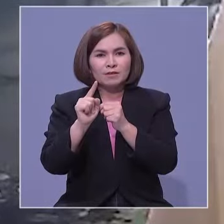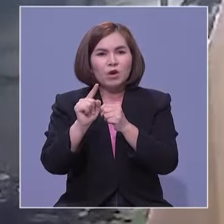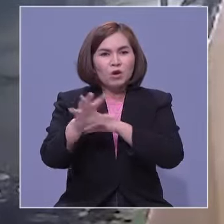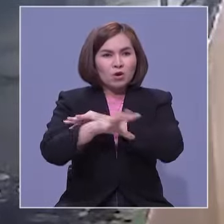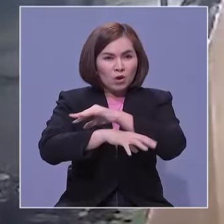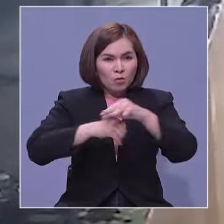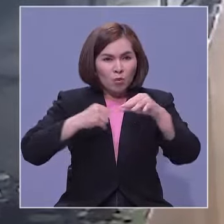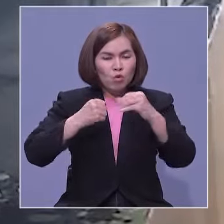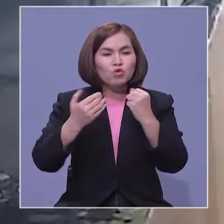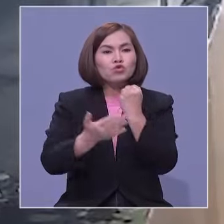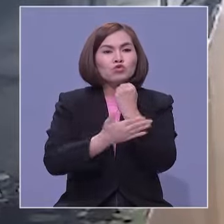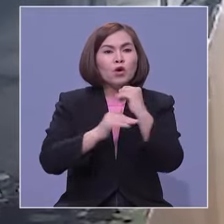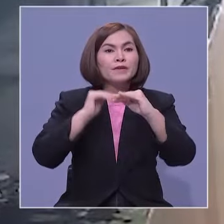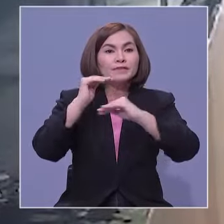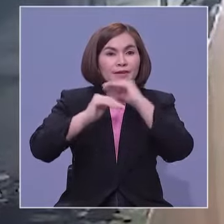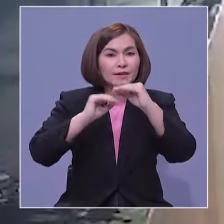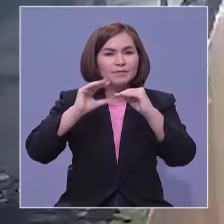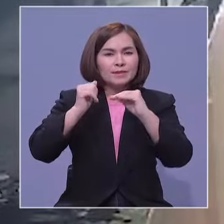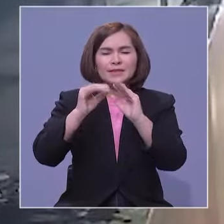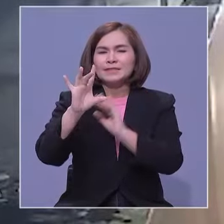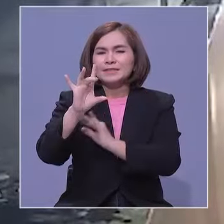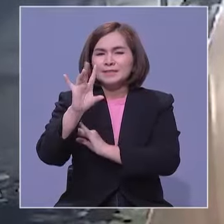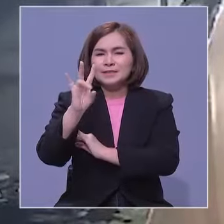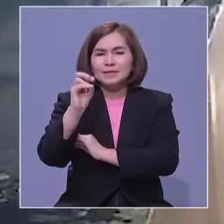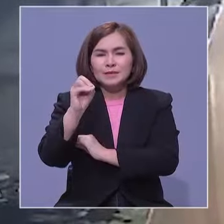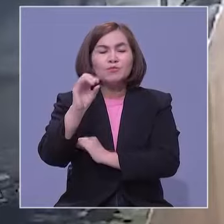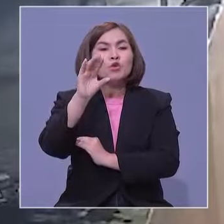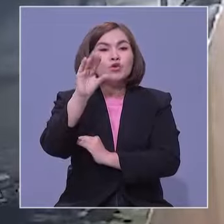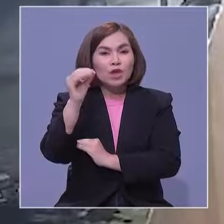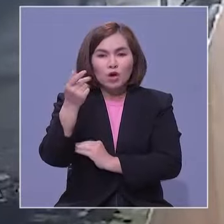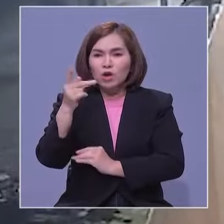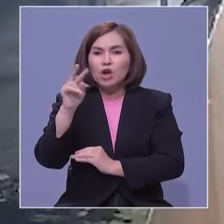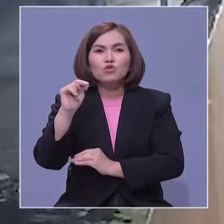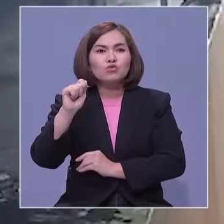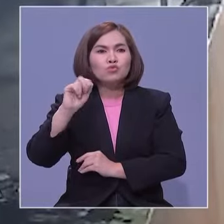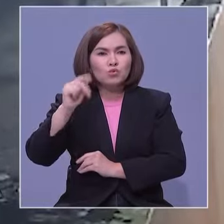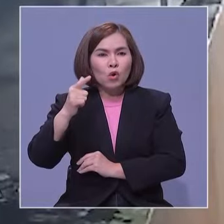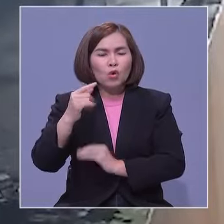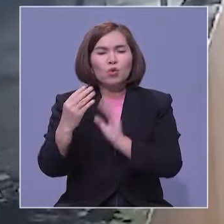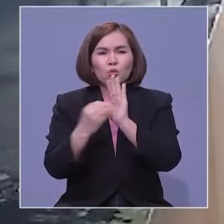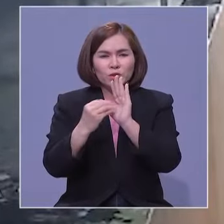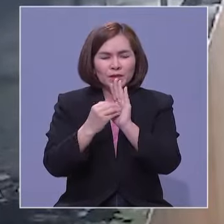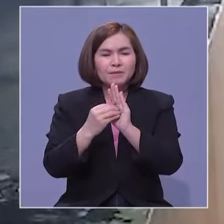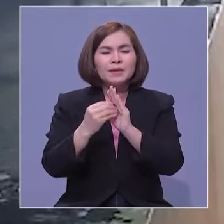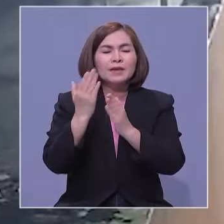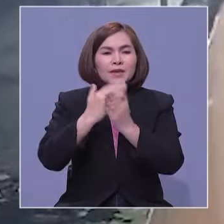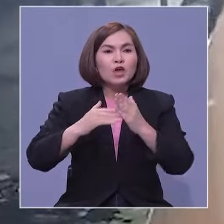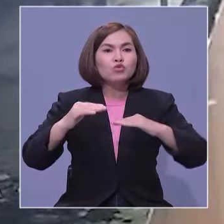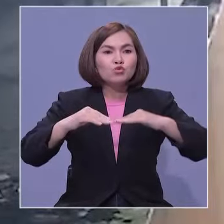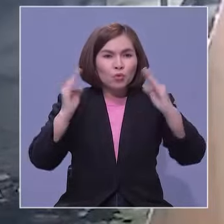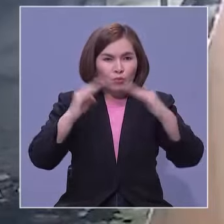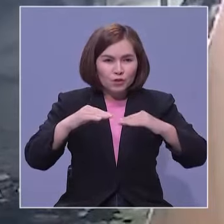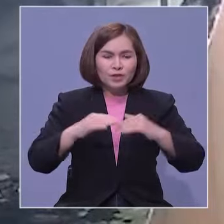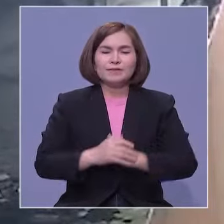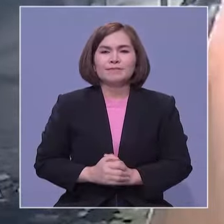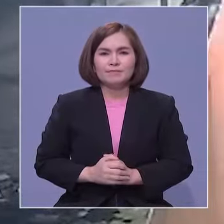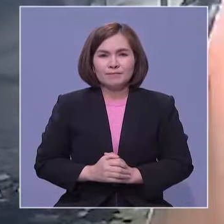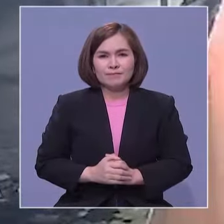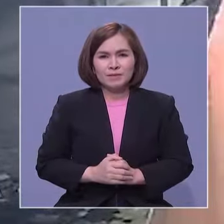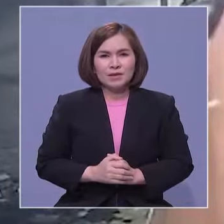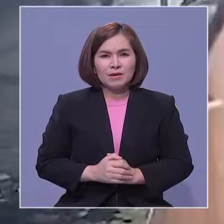เจริญนคร 7 10แขวงดาวคนองเขตธนบุรีกรุงเทพฯนะครับโดยใช้รถแบ็คโฮที่อยู่บนรถบรรทุก 6